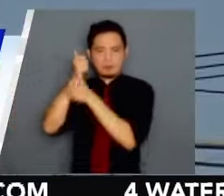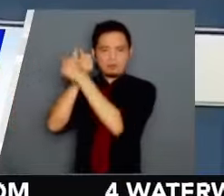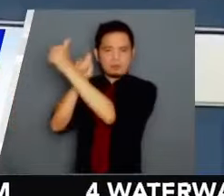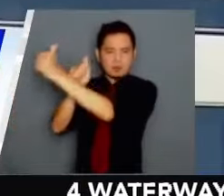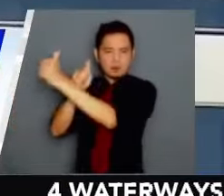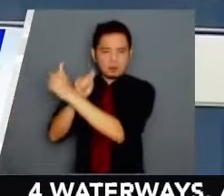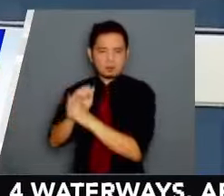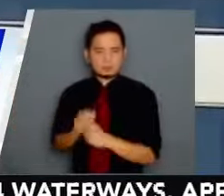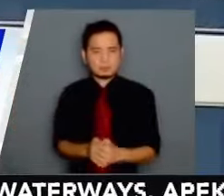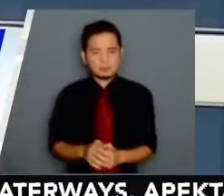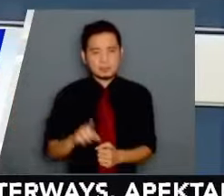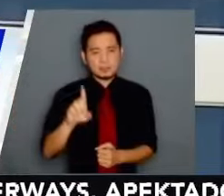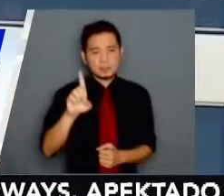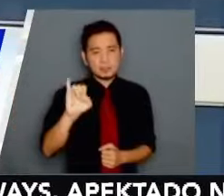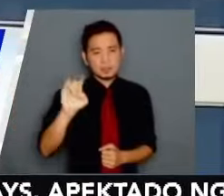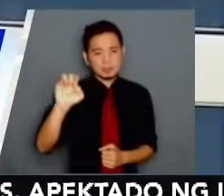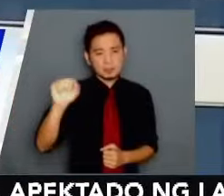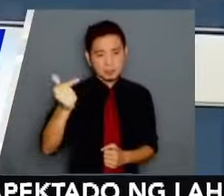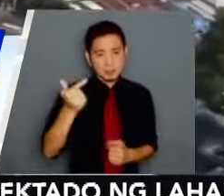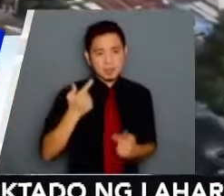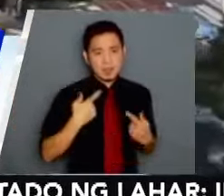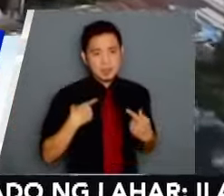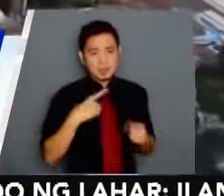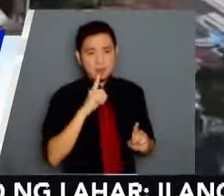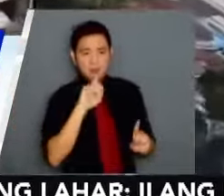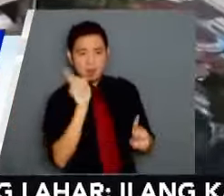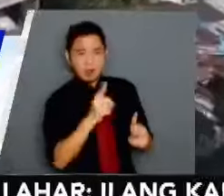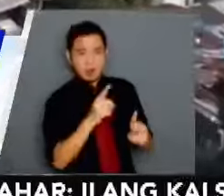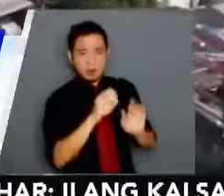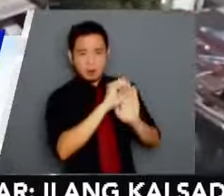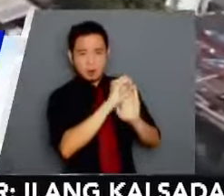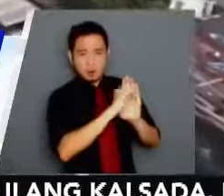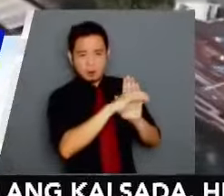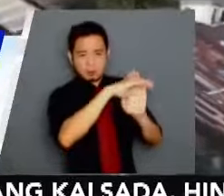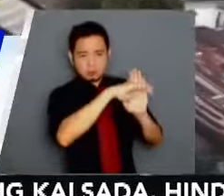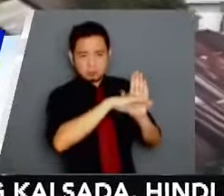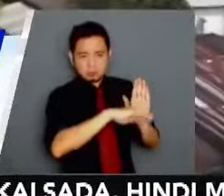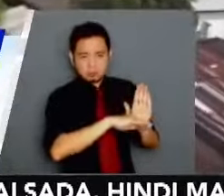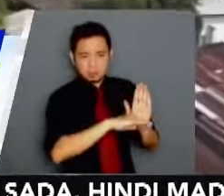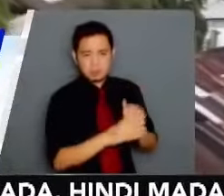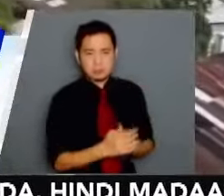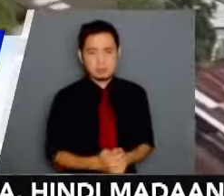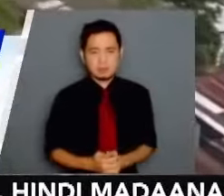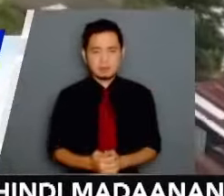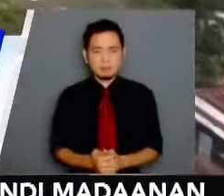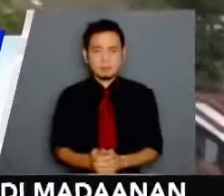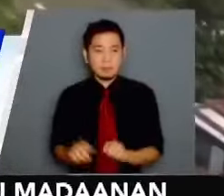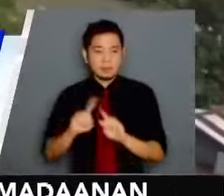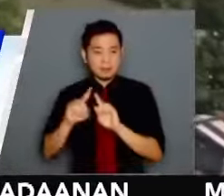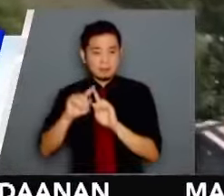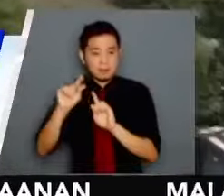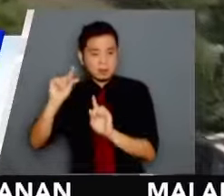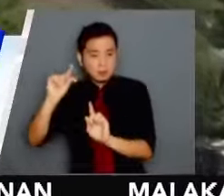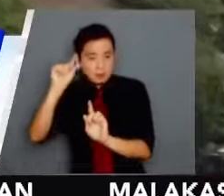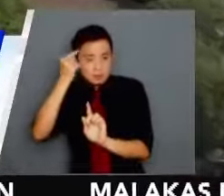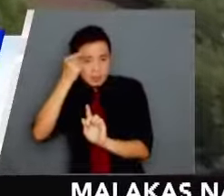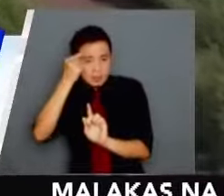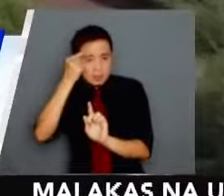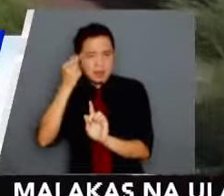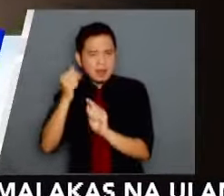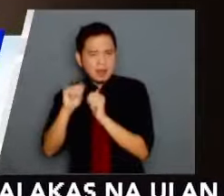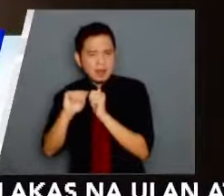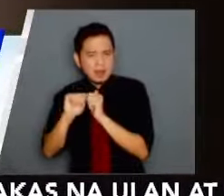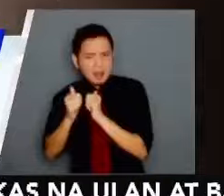maglabas ng ordinansa ang bawat lgu laban sa osaec bibigyang pagsasanay rin ng mga kawar ng pamahalaan para sa tamang pangalaga ng mga batang maaring ma